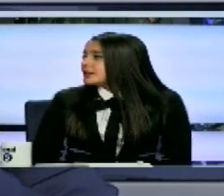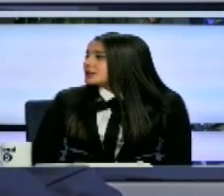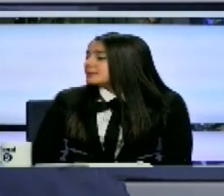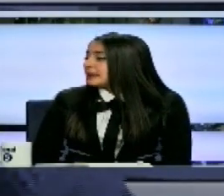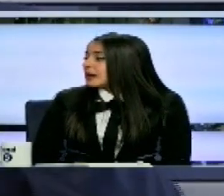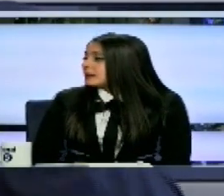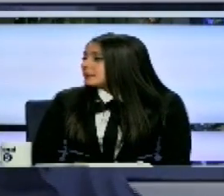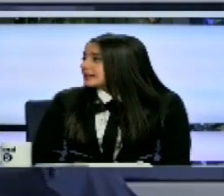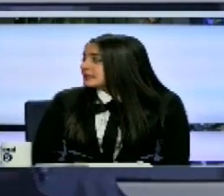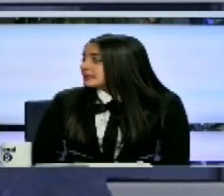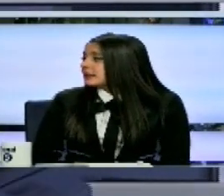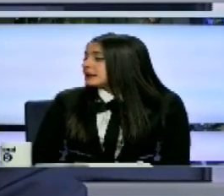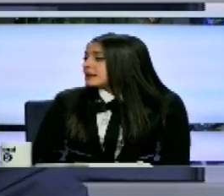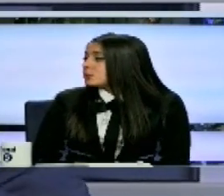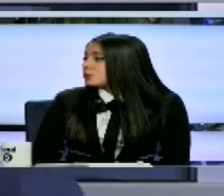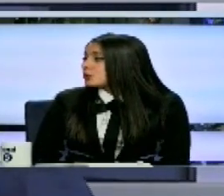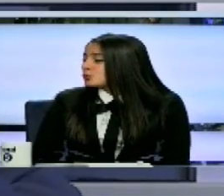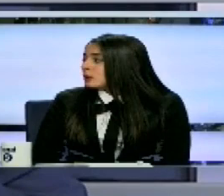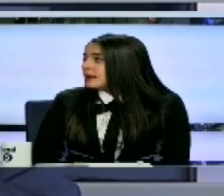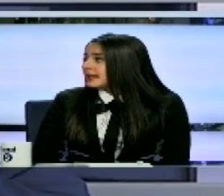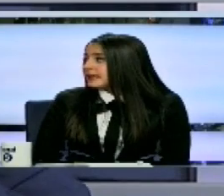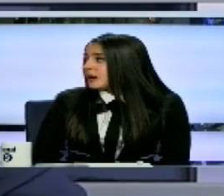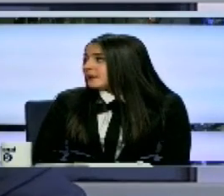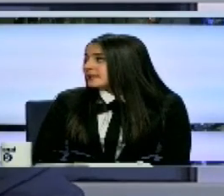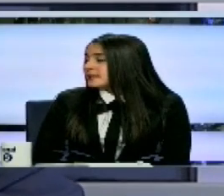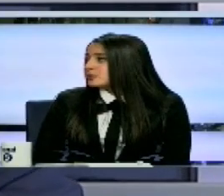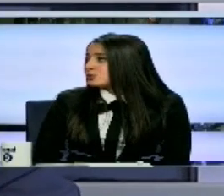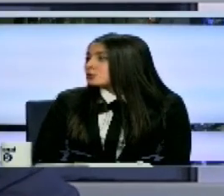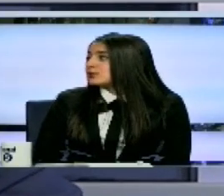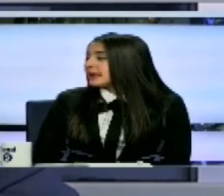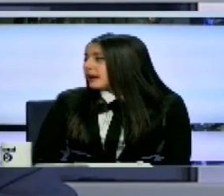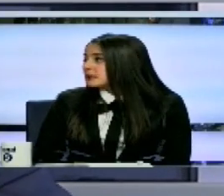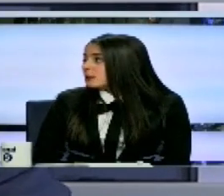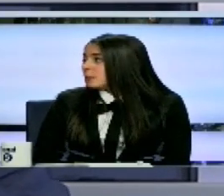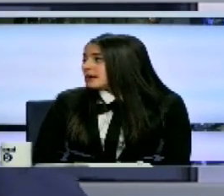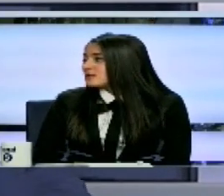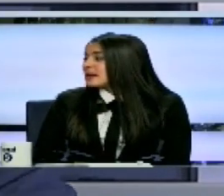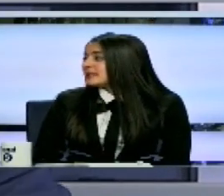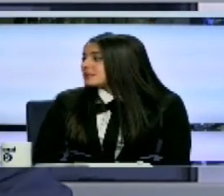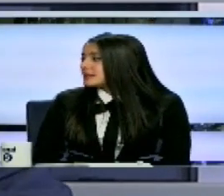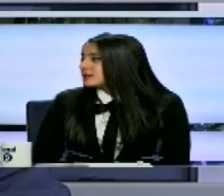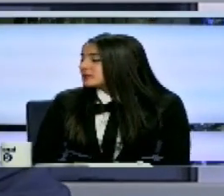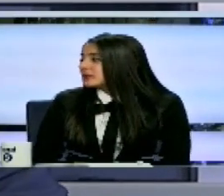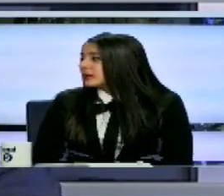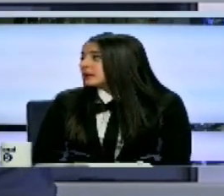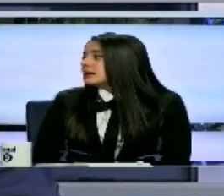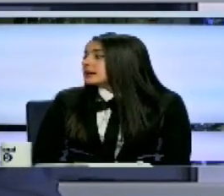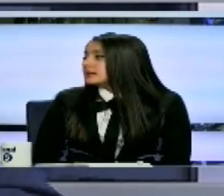Öncelikle işitme engelli bireylerin en büyük sorunu olan EKPSS, biliyorsunuz engelli kamu personel seçme